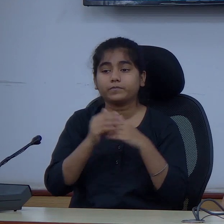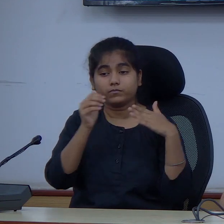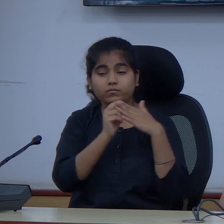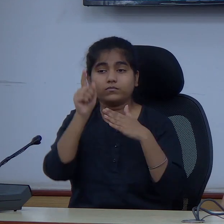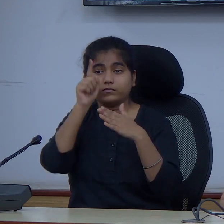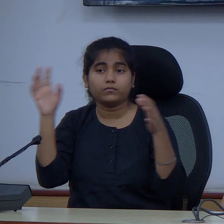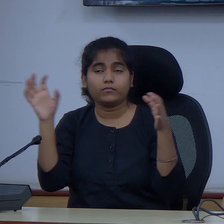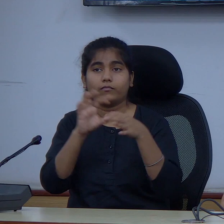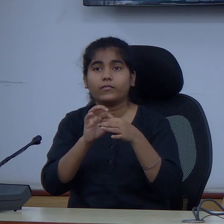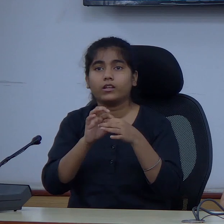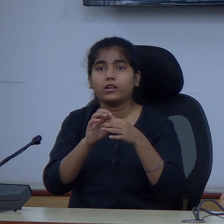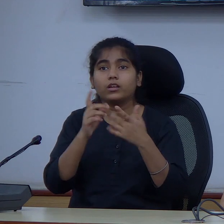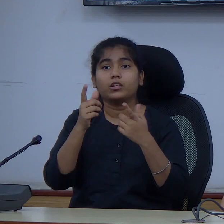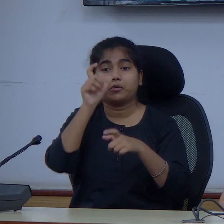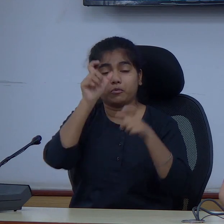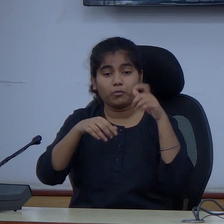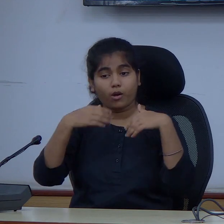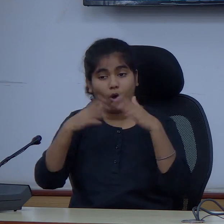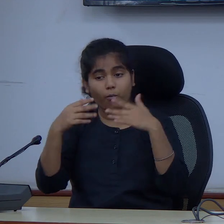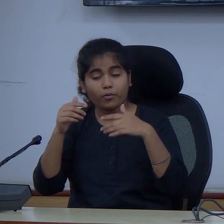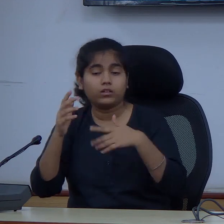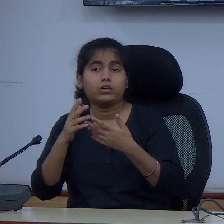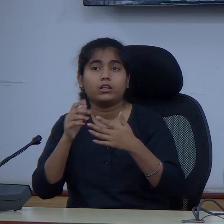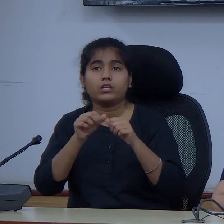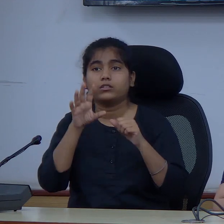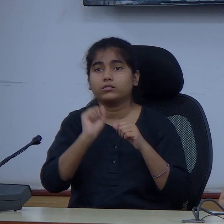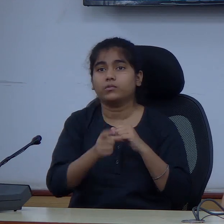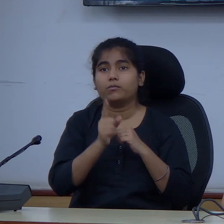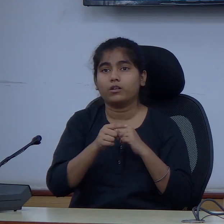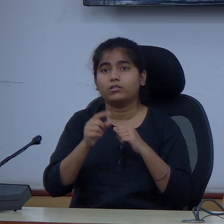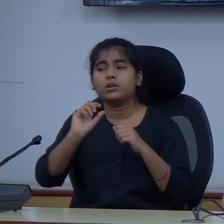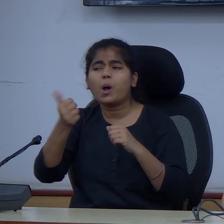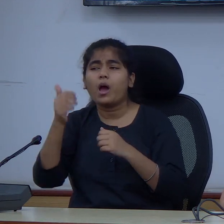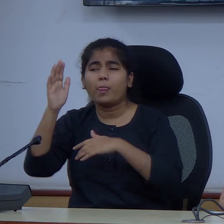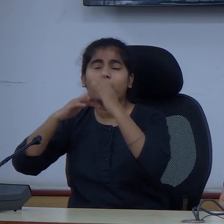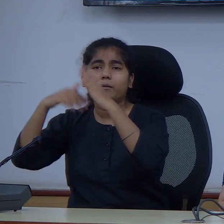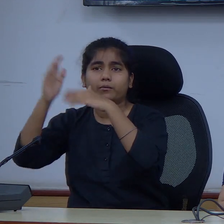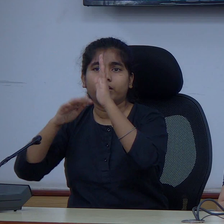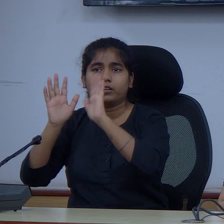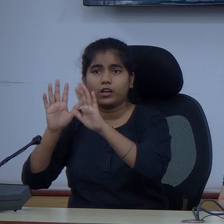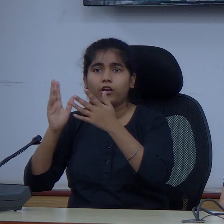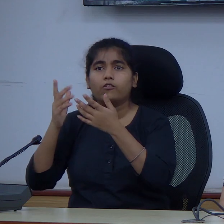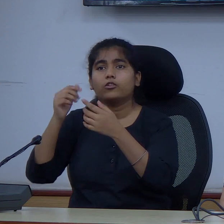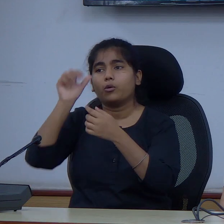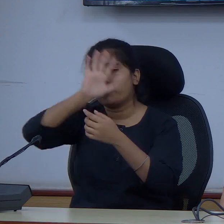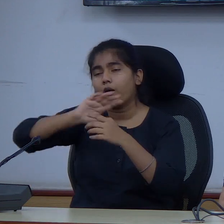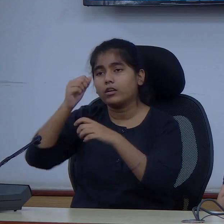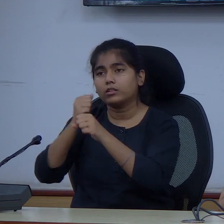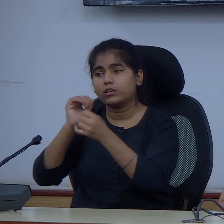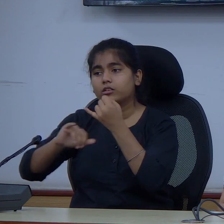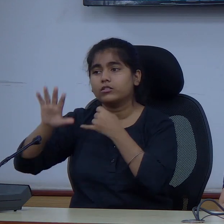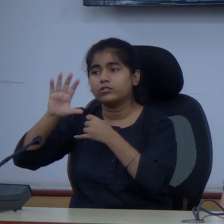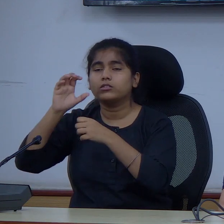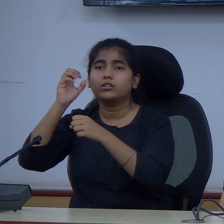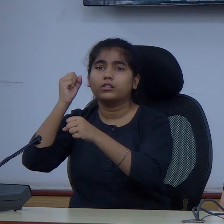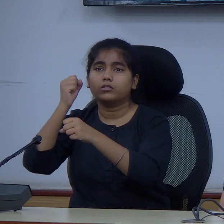भारत में बनेगी, जो भी बायलॉज स्टैंडर्ड बायलॉज के हिसाब से बनेगी, वो हार्मोनाइज गाइडलाइंस के हिसाब से बनेगी कि पूरी तरह से वो पब्लिक बिल्डिंग